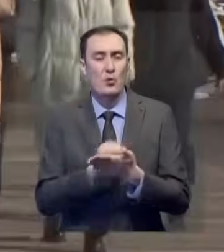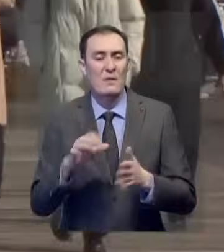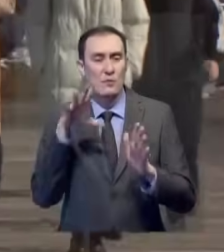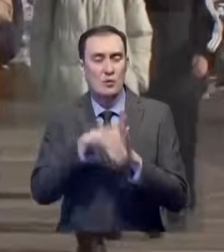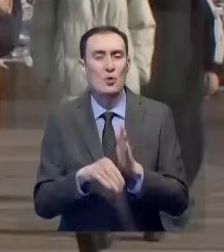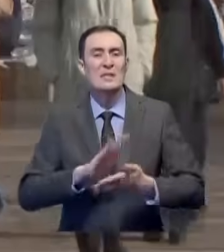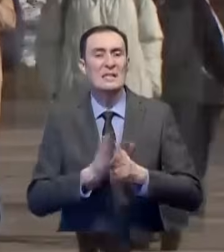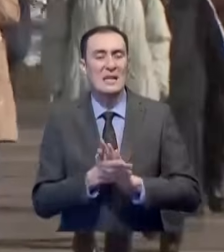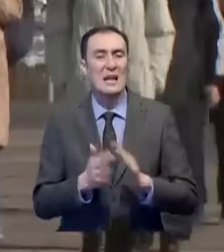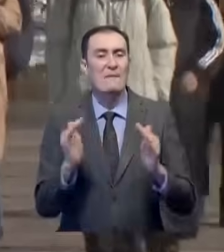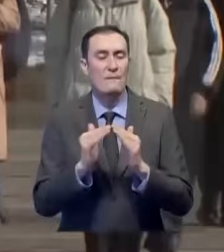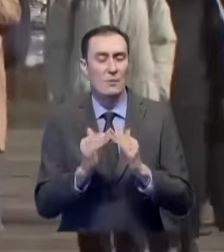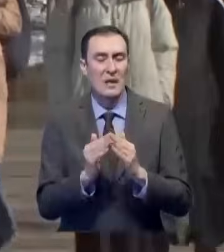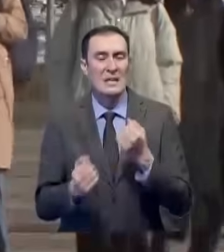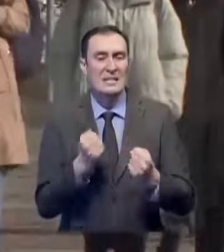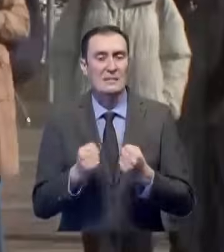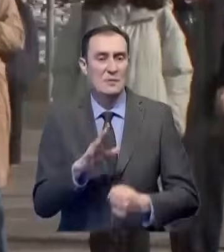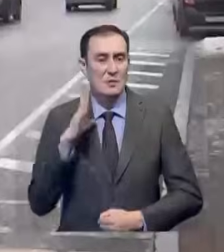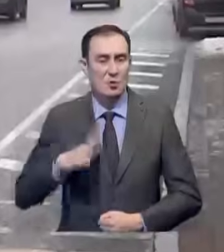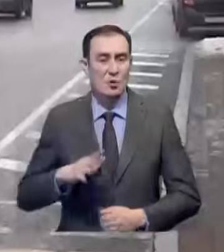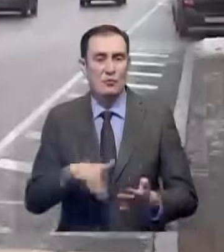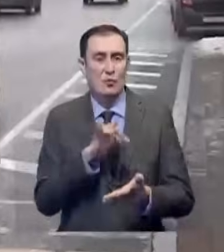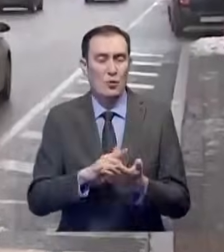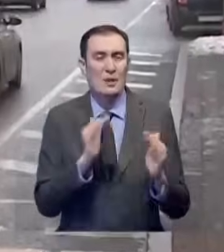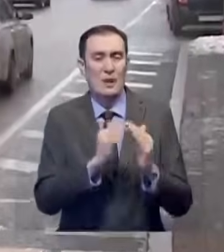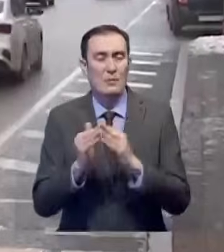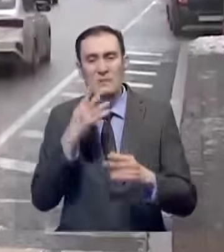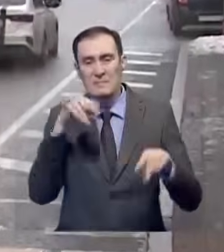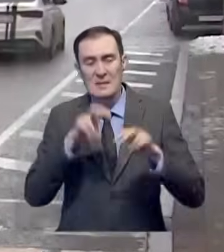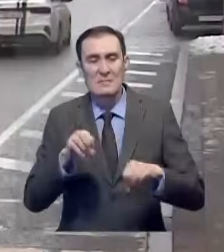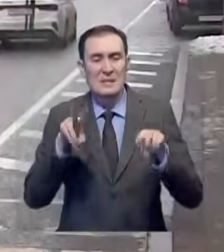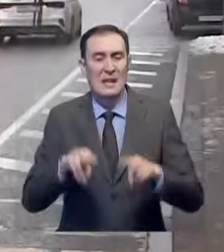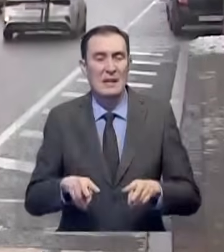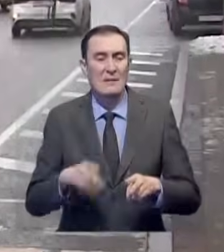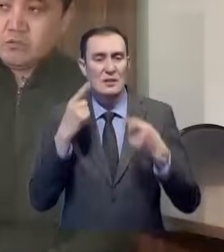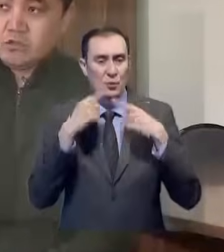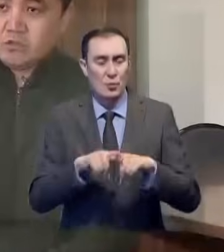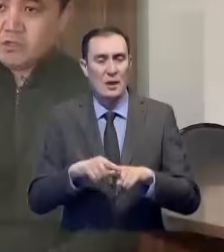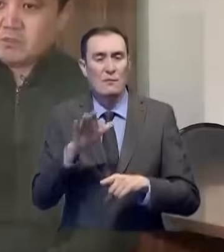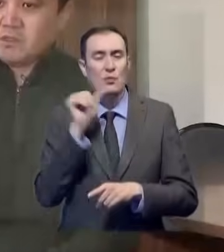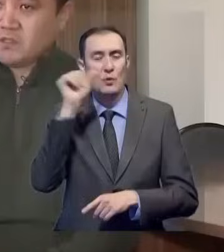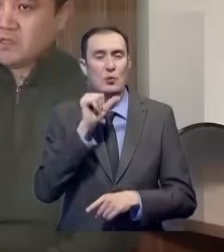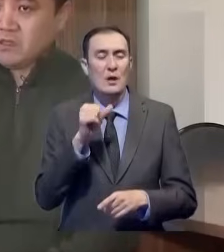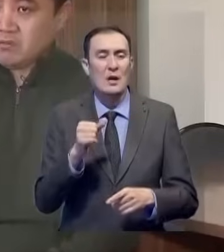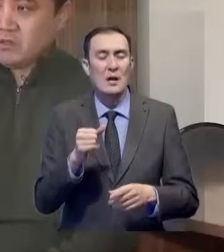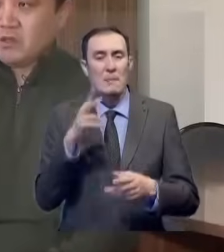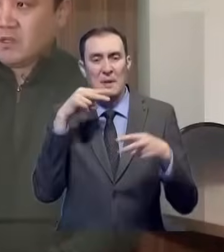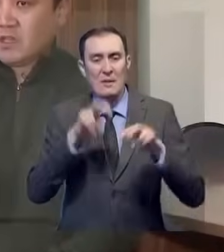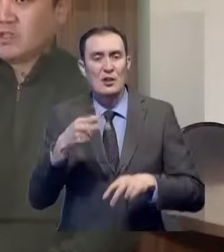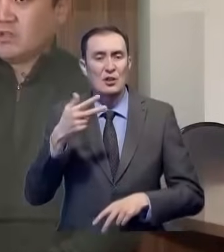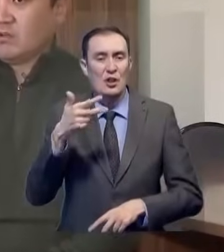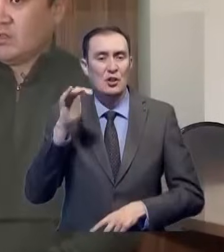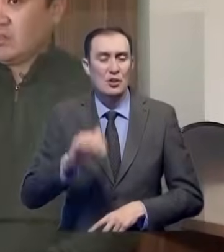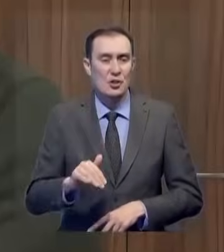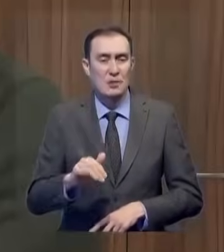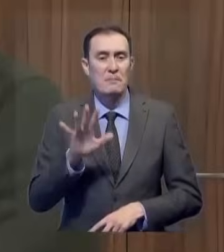информацию о состоянии объекта. Сейсмостойкость зданий в городе проверяют специалисты из КАЗНИСА. В прошлом году они оценили 3500